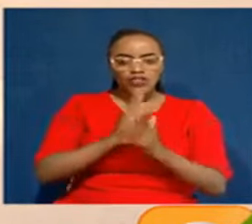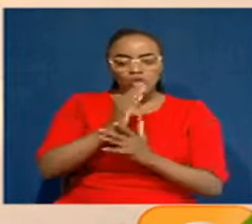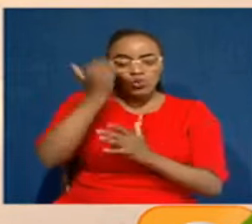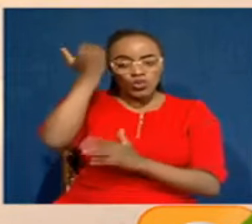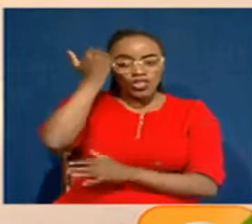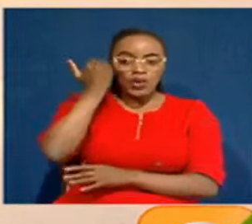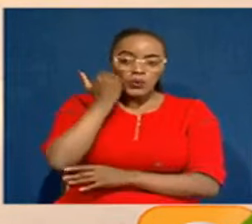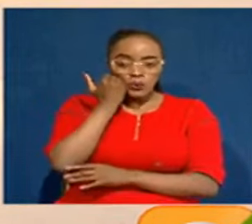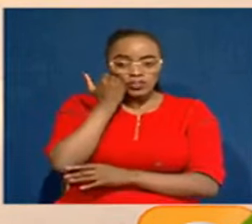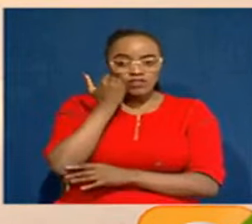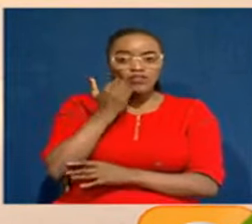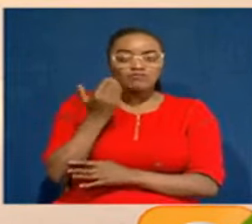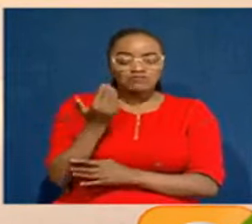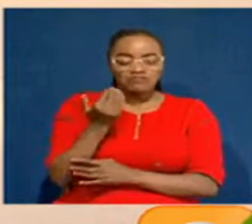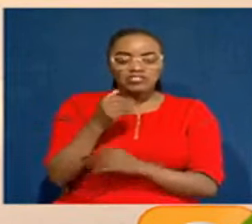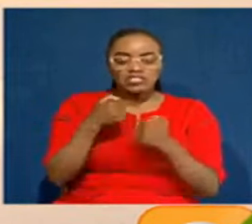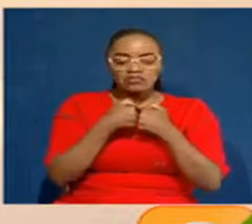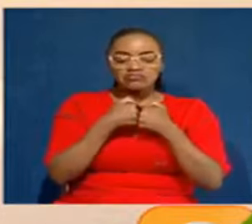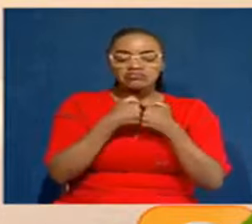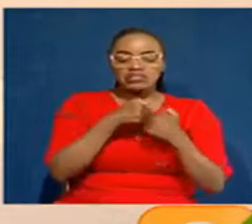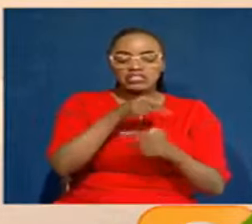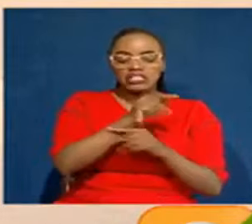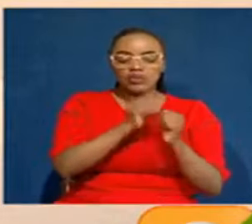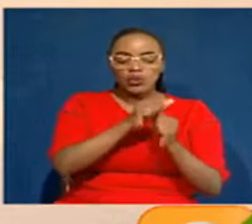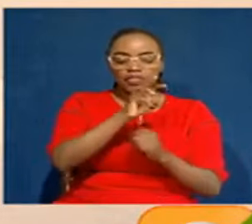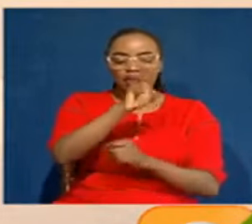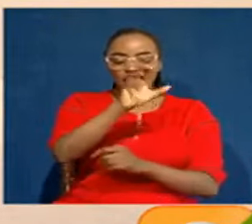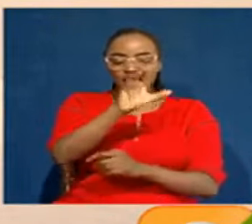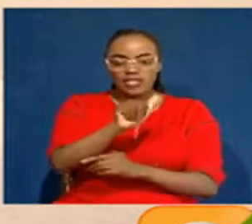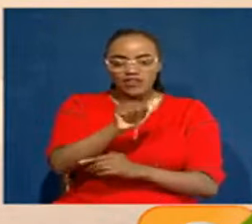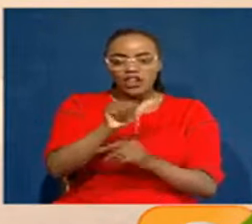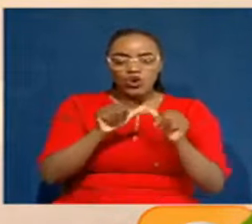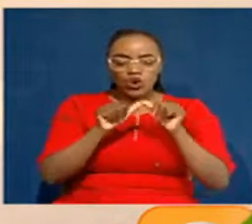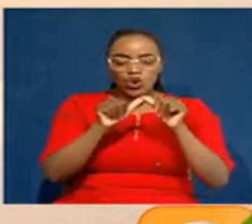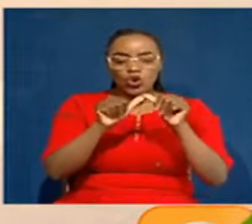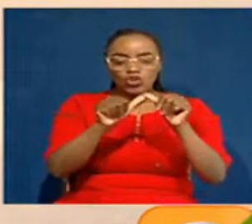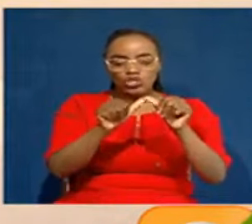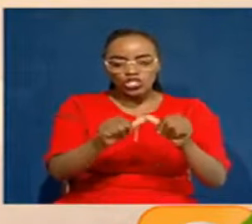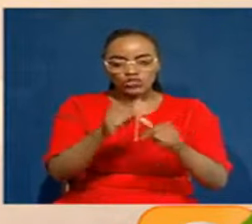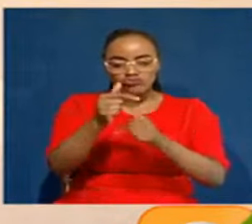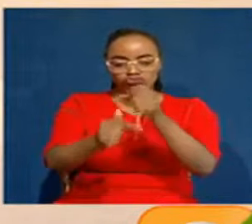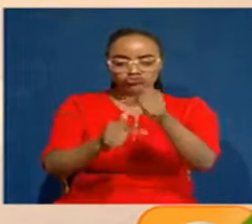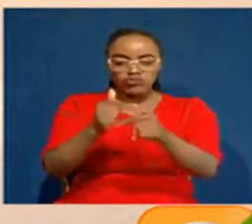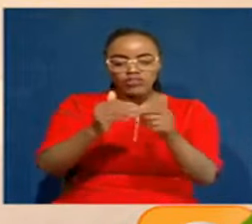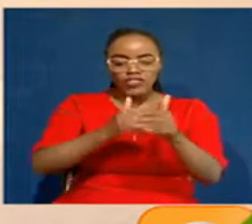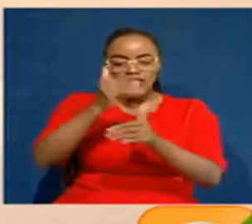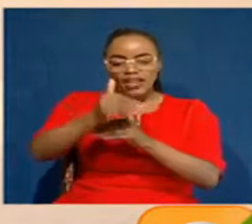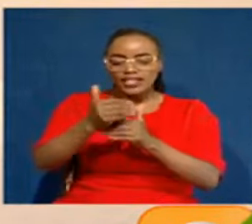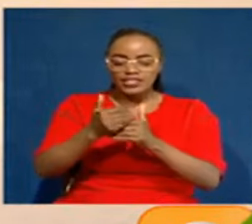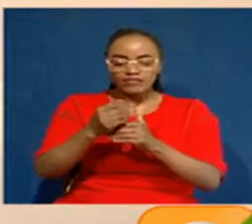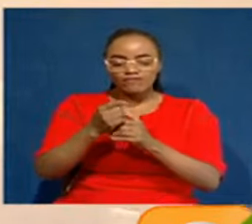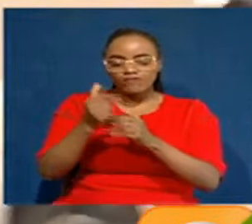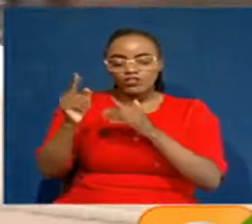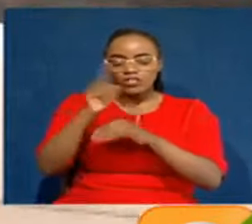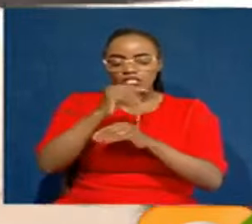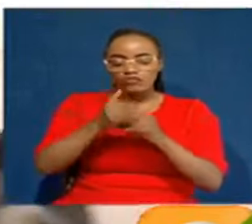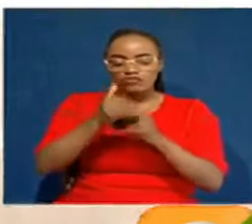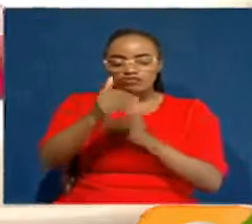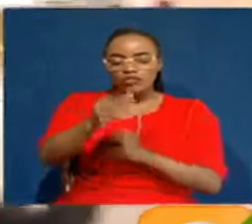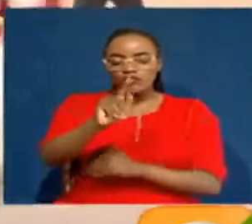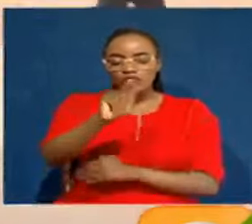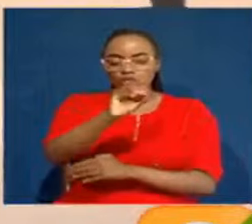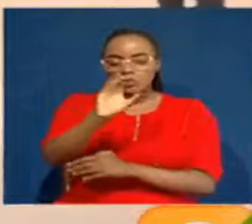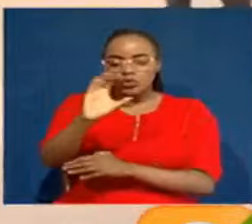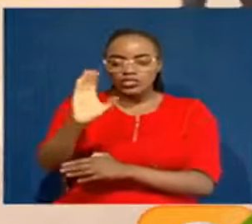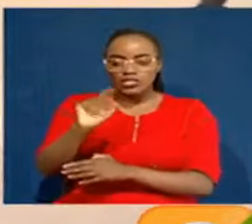ya mahakama, ambako makabiliano kati yake na wakilishi wadi itakuwa inapamba moto katika siku zijazo. Emmanuel Toro, runinga ya